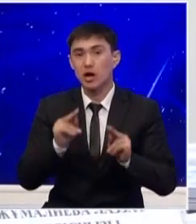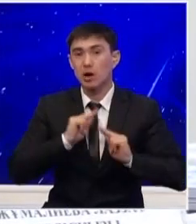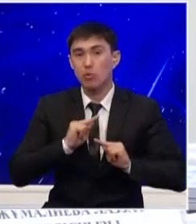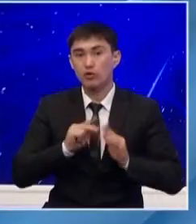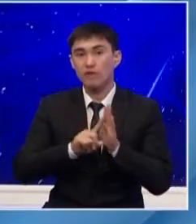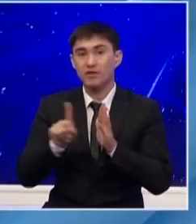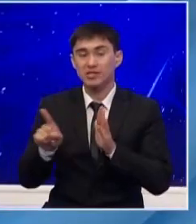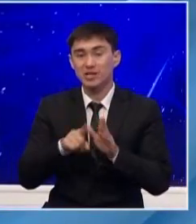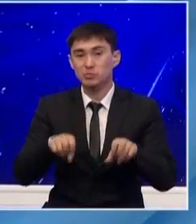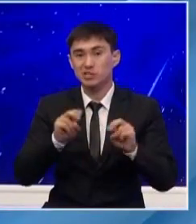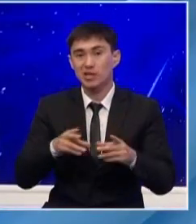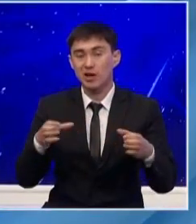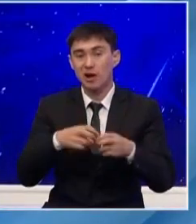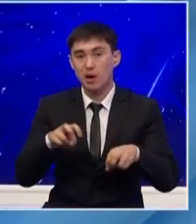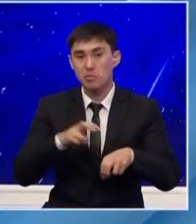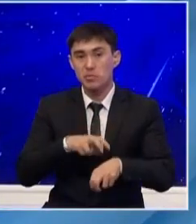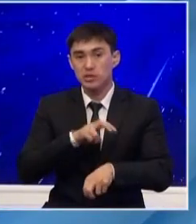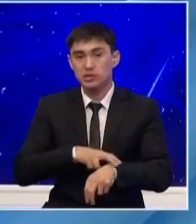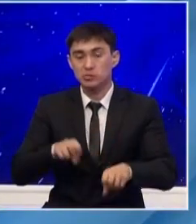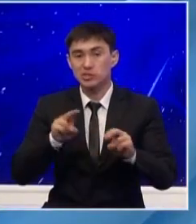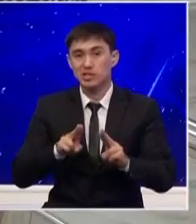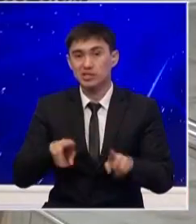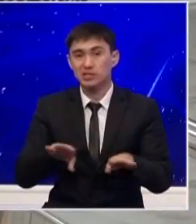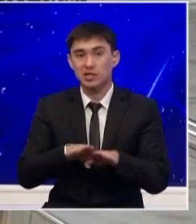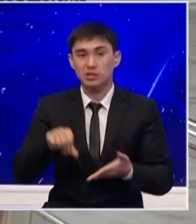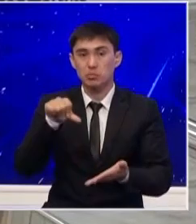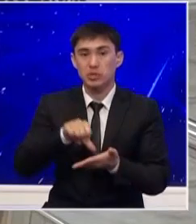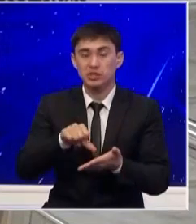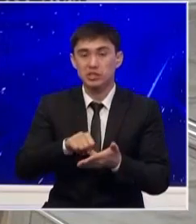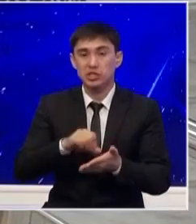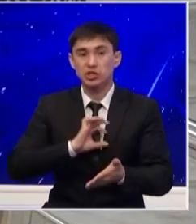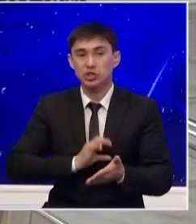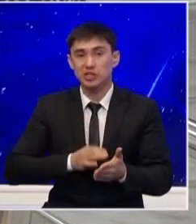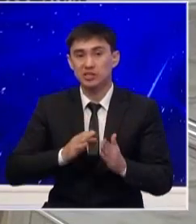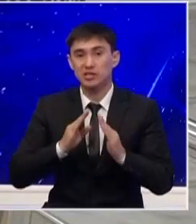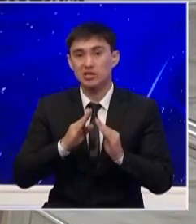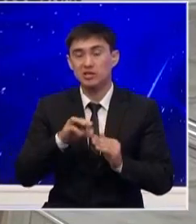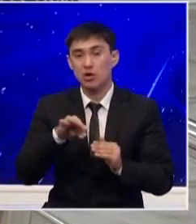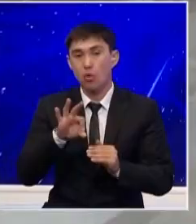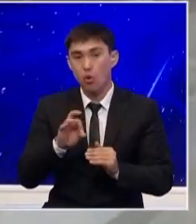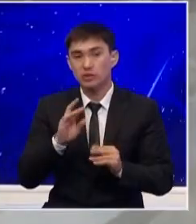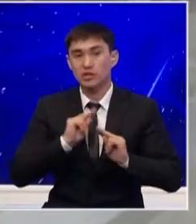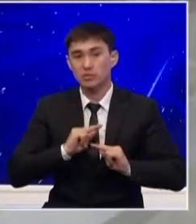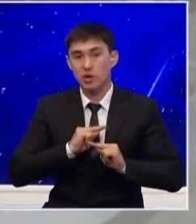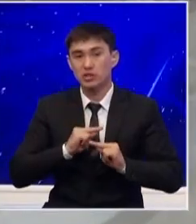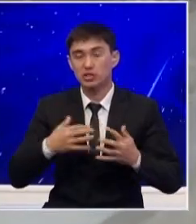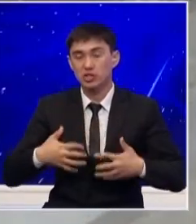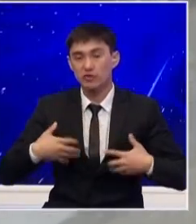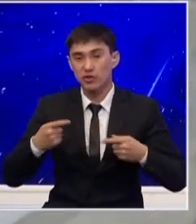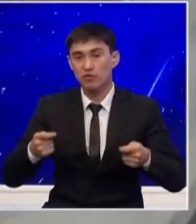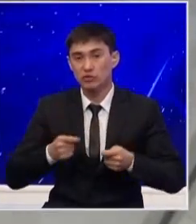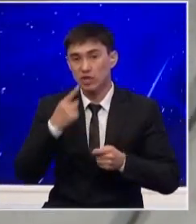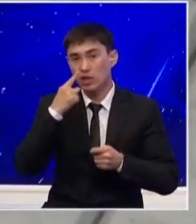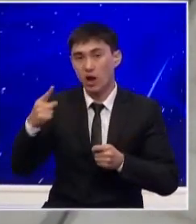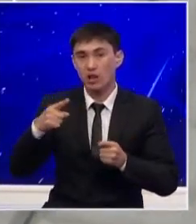работала выездная избирательная комиссия. Специалисты также посетили и частные товарищества, занимающиеся животноводством на